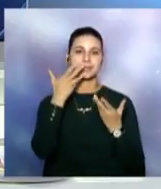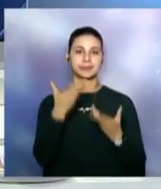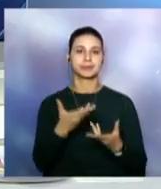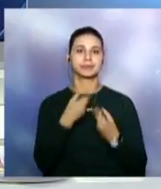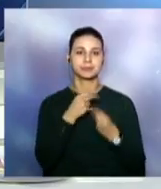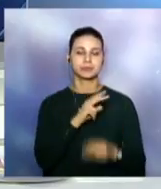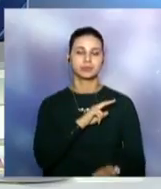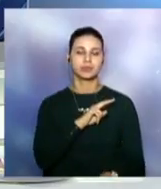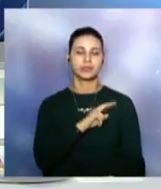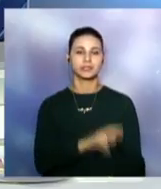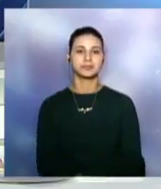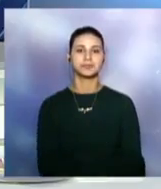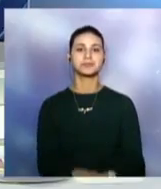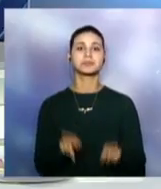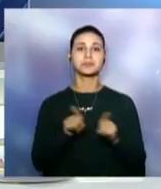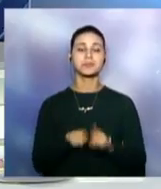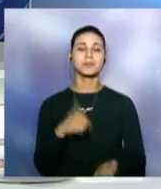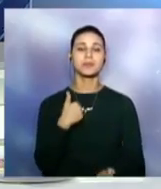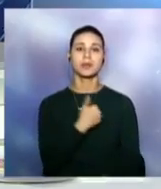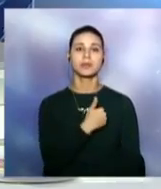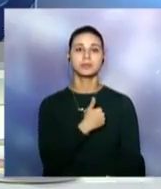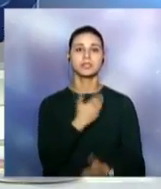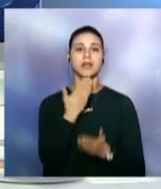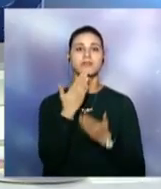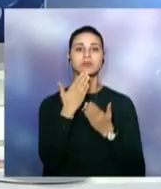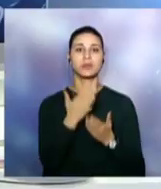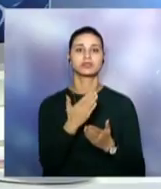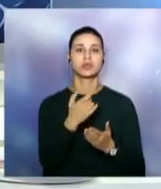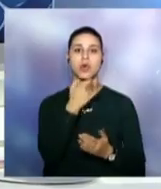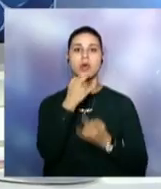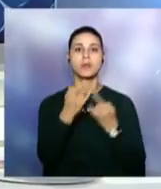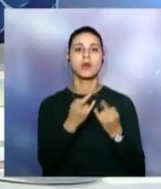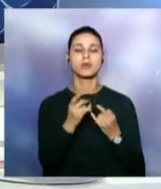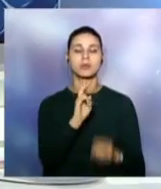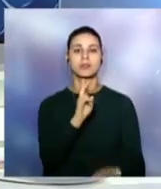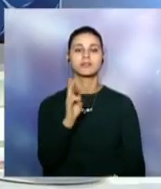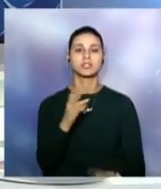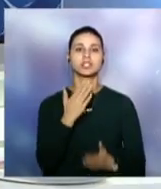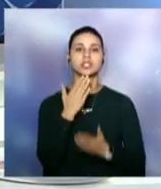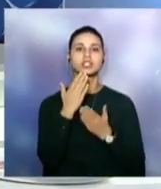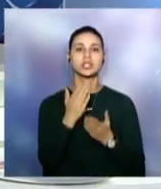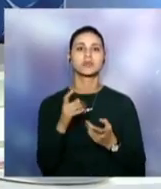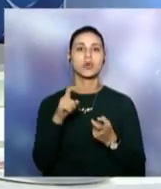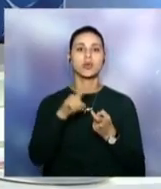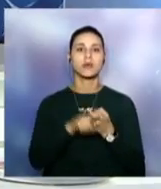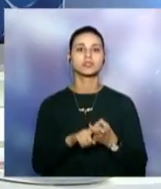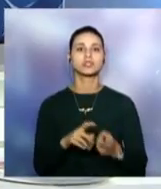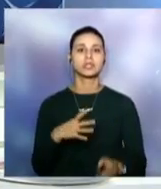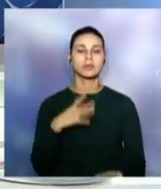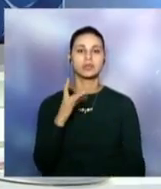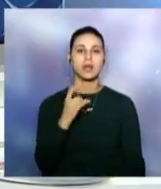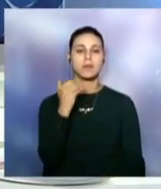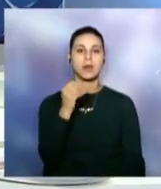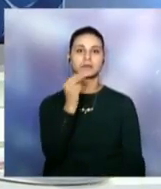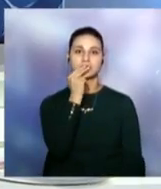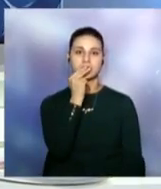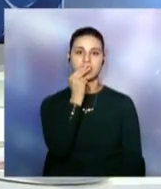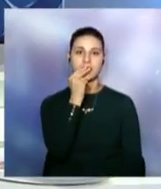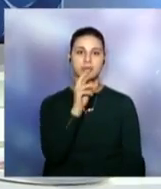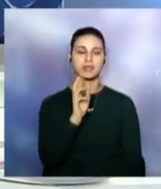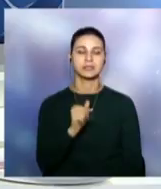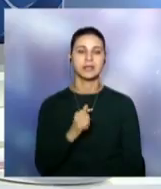მაგრამ მე ასევე მინდა ვუპასუხო მაყურებელთა იმ ნაწილს, რომელთა კითხვა უკავშირდებოდა ბავშვის კვებას